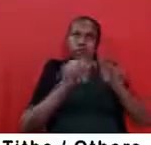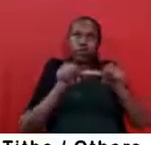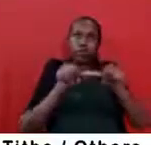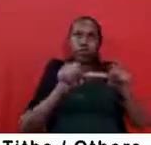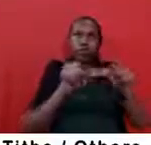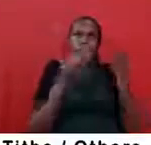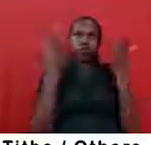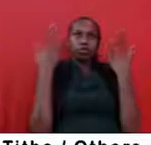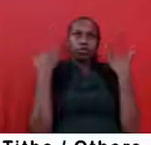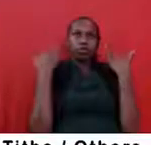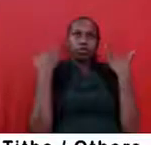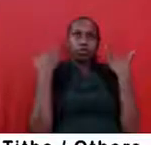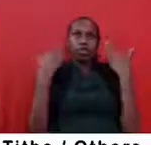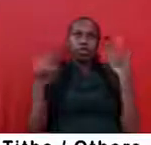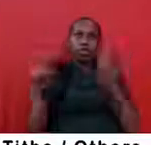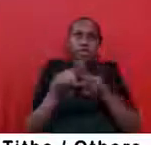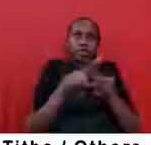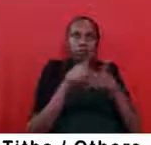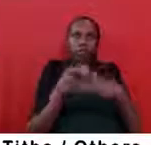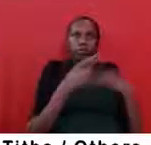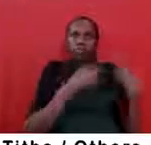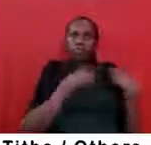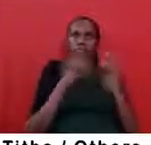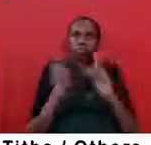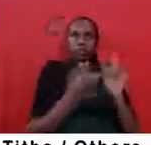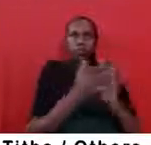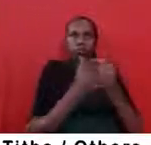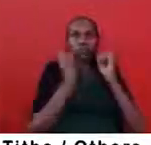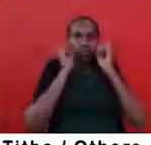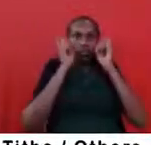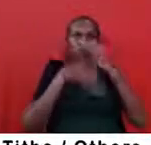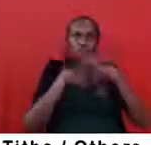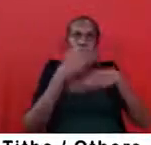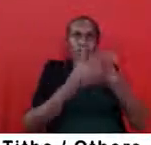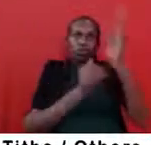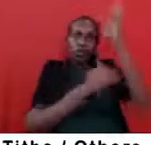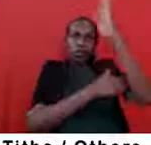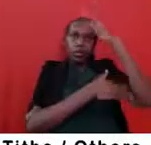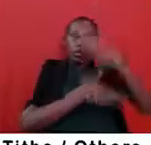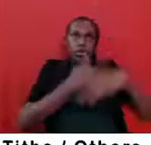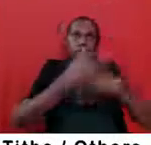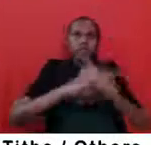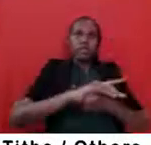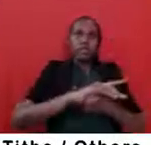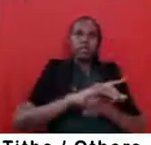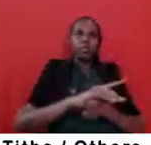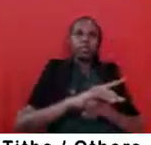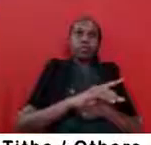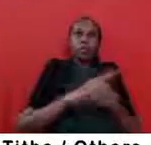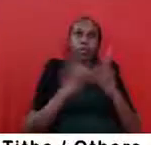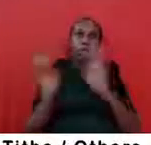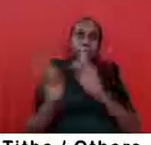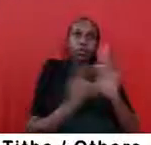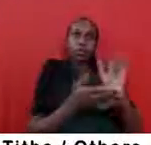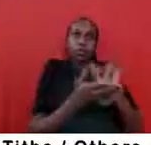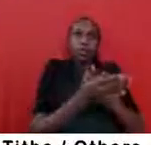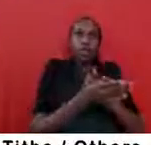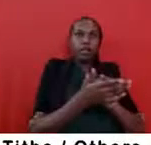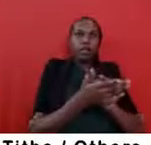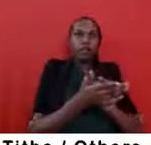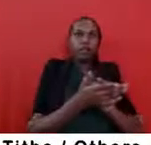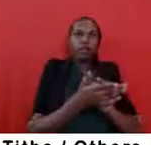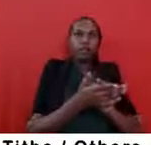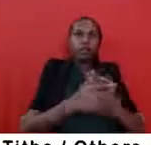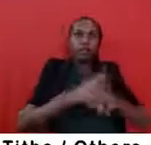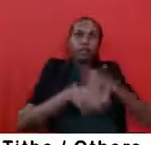na kikomo. Na ingawa imetupasa kuziungama dhambi zetu mbele ya Mungu kila wakati, lakini zaidi